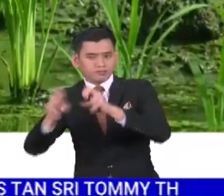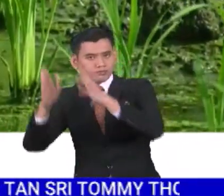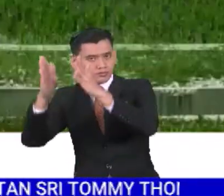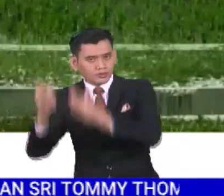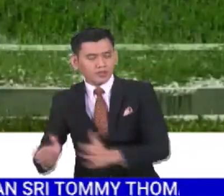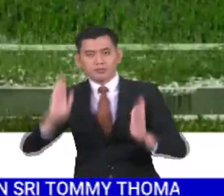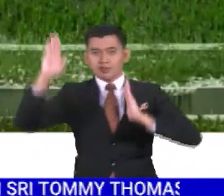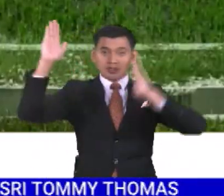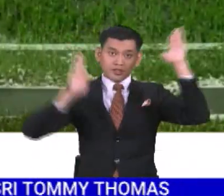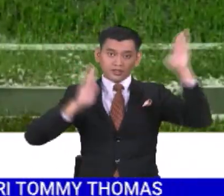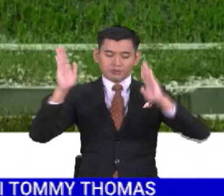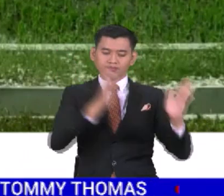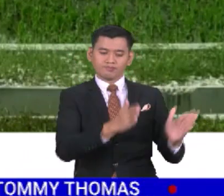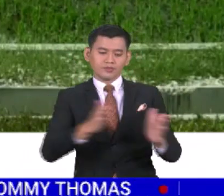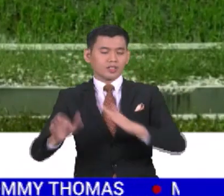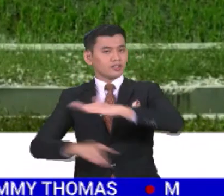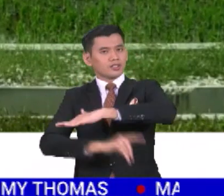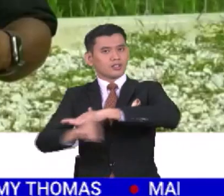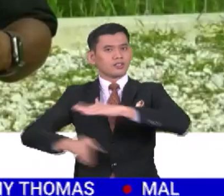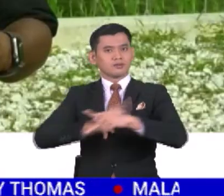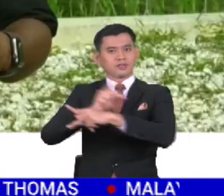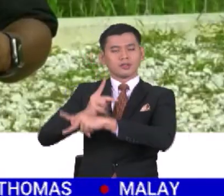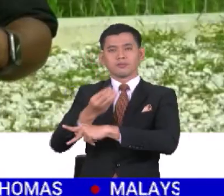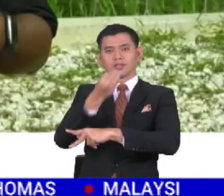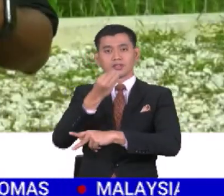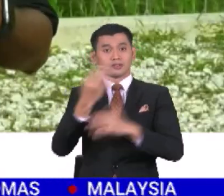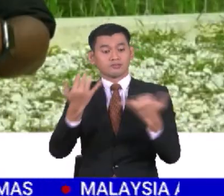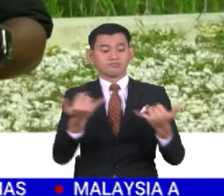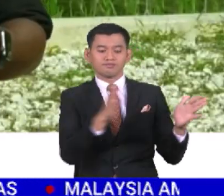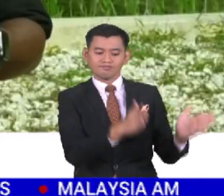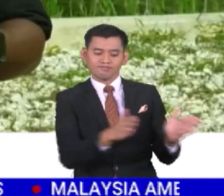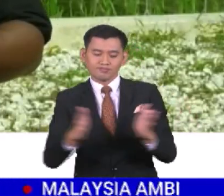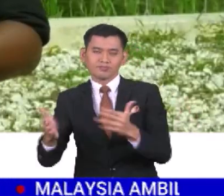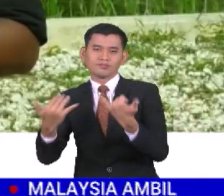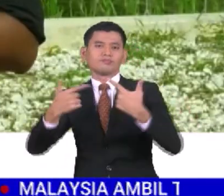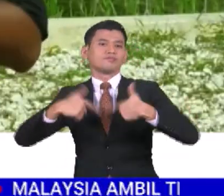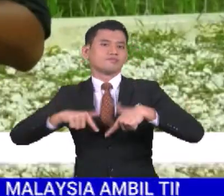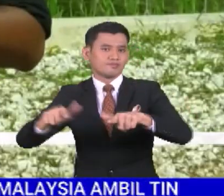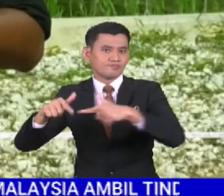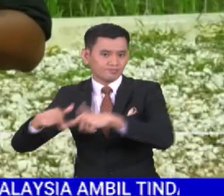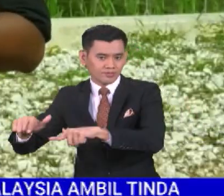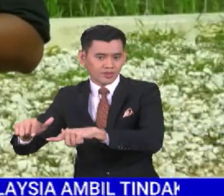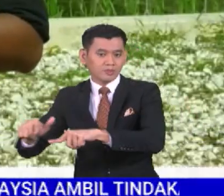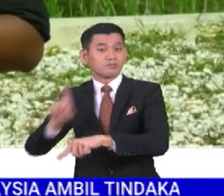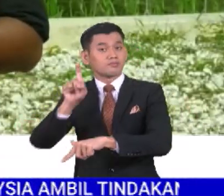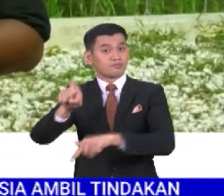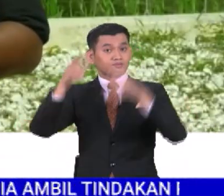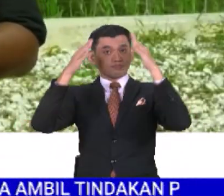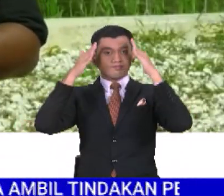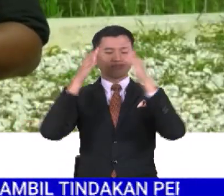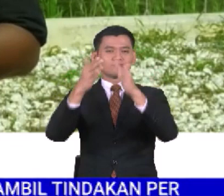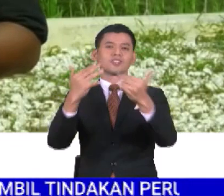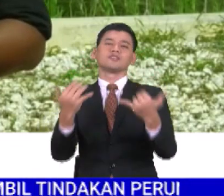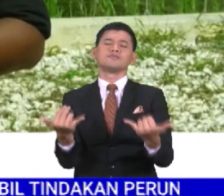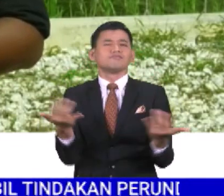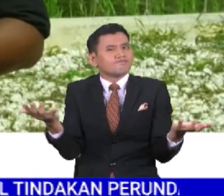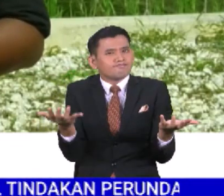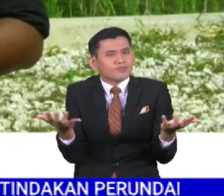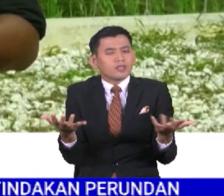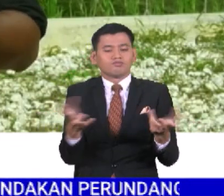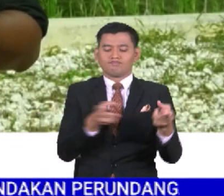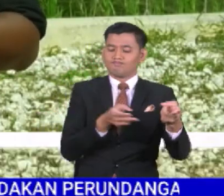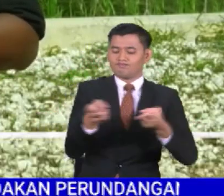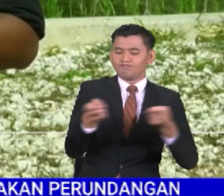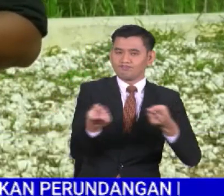dasar berkaitan sekuriti makanan negara sudah dirangka dan sedang dalam pelaksanaan. Yang perlu diberi perhatian kini ialah terhadap